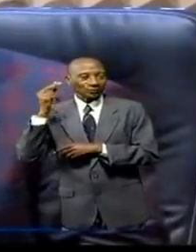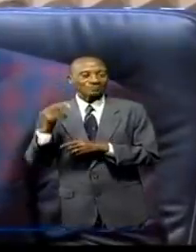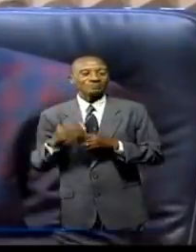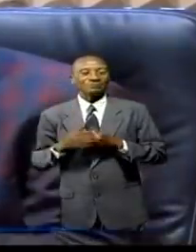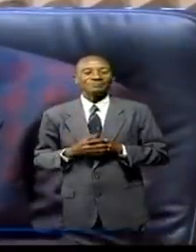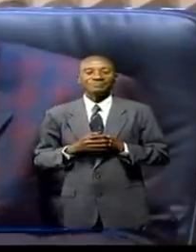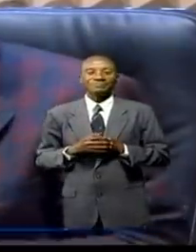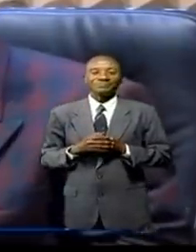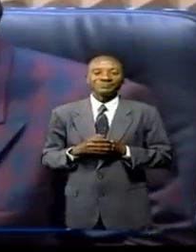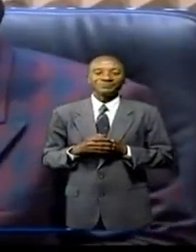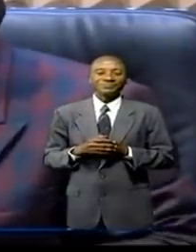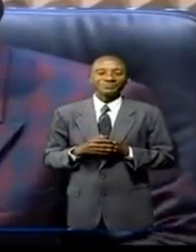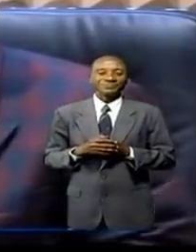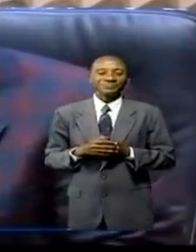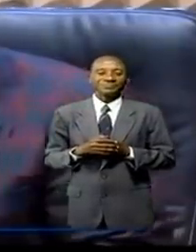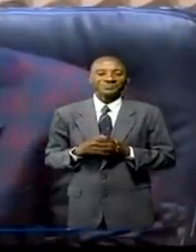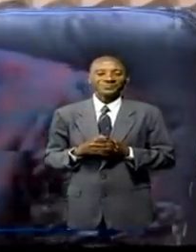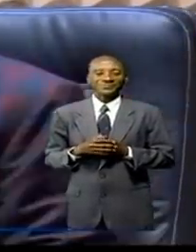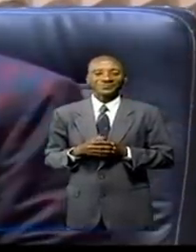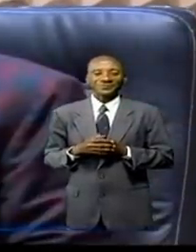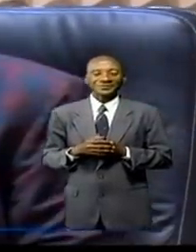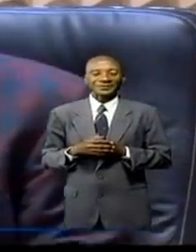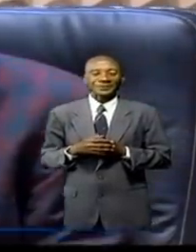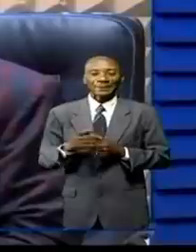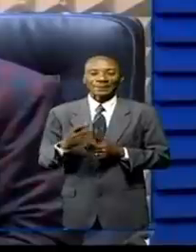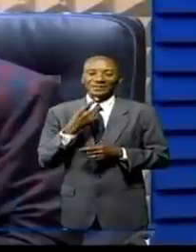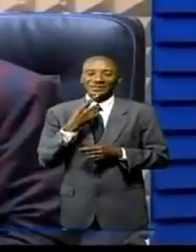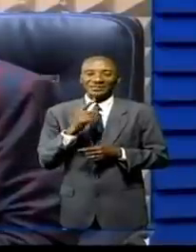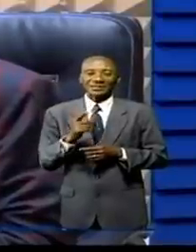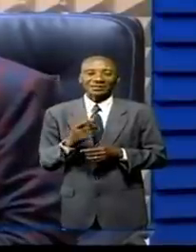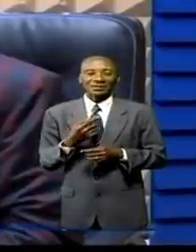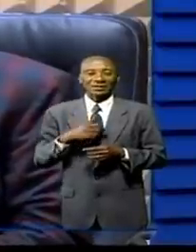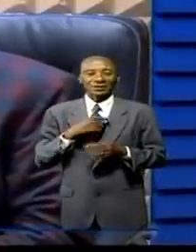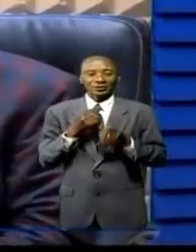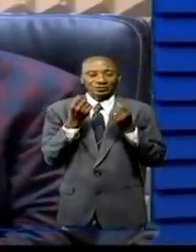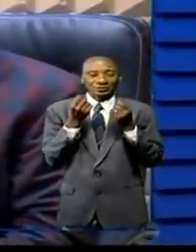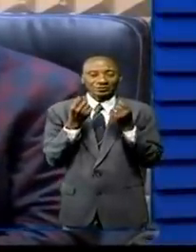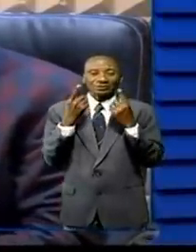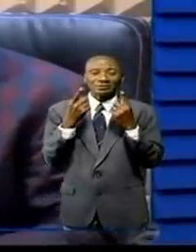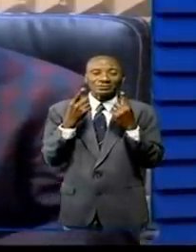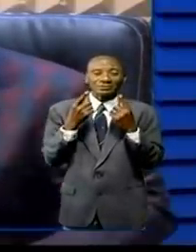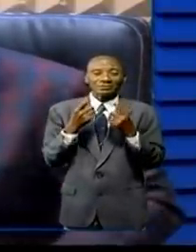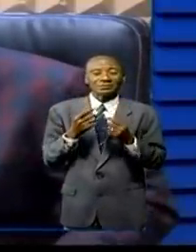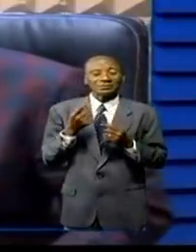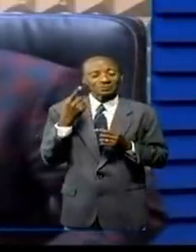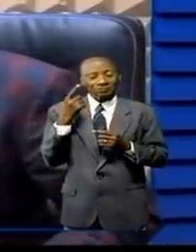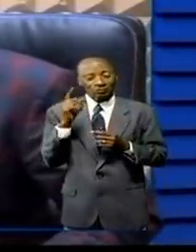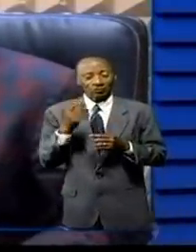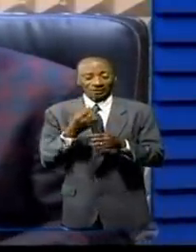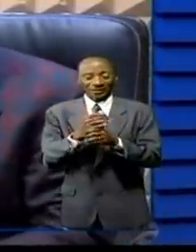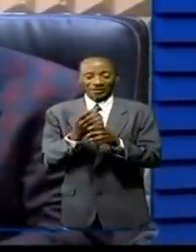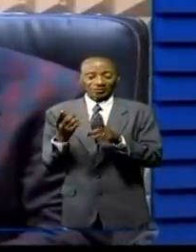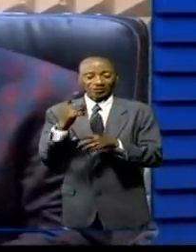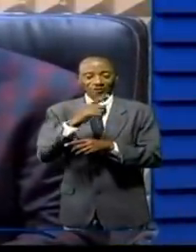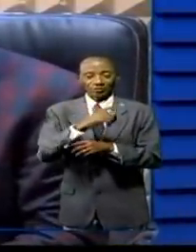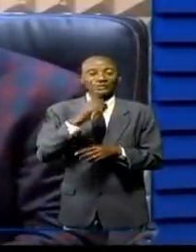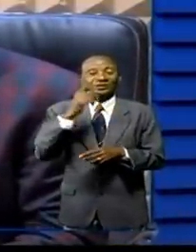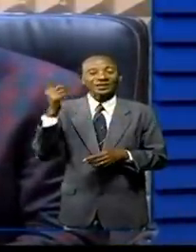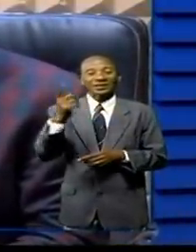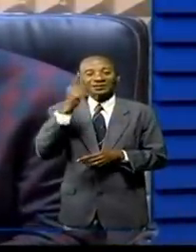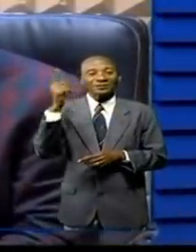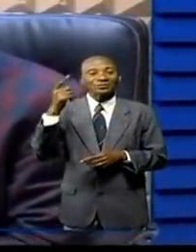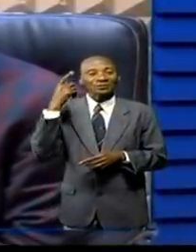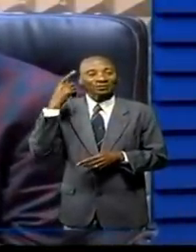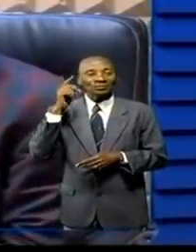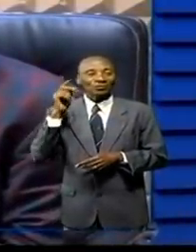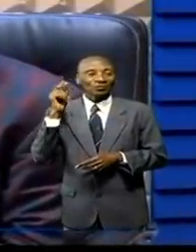spéciale surprise en cette grande journée de la radio, le ministre de la Communication et Médias, porte-parole du gouvernement, Patrick Muyaya.